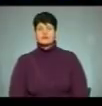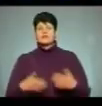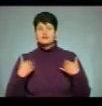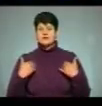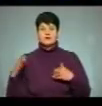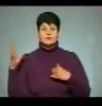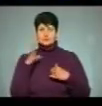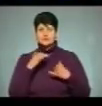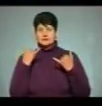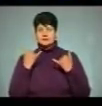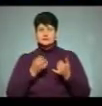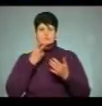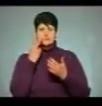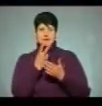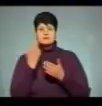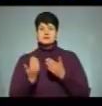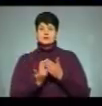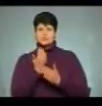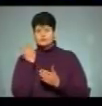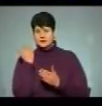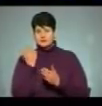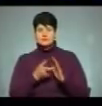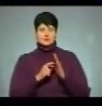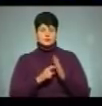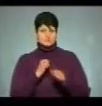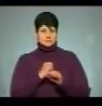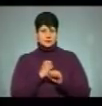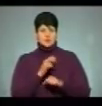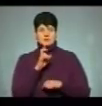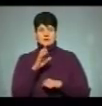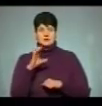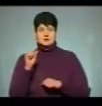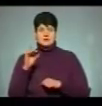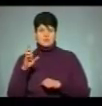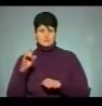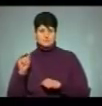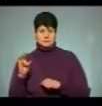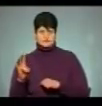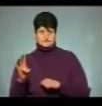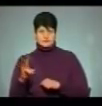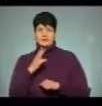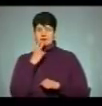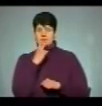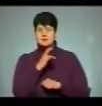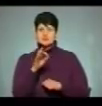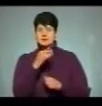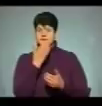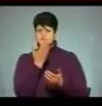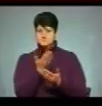вітаю всіх, хто до нас приєднався. Ви дивитесь новини у студії Богдана Сарабун. Дивіться у випуску.